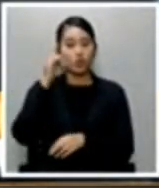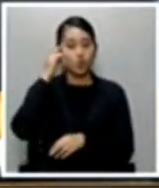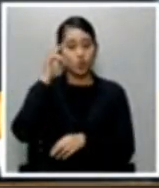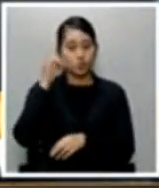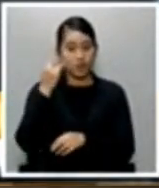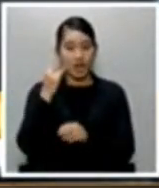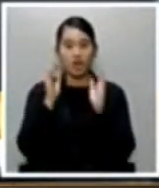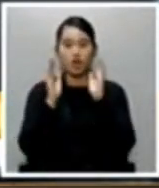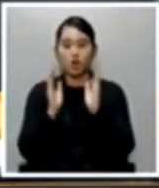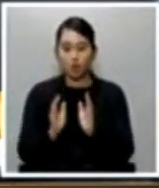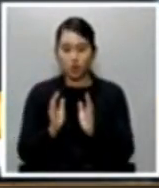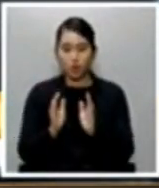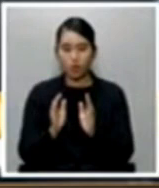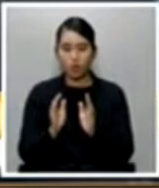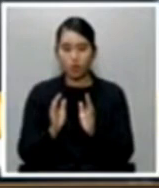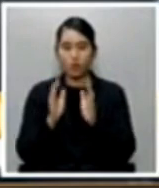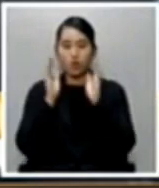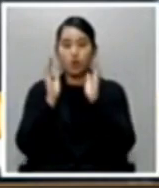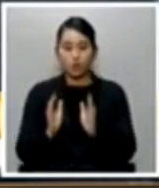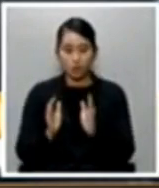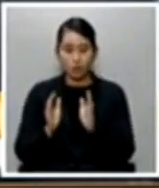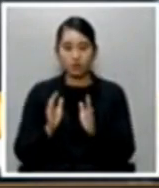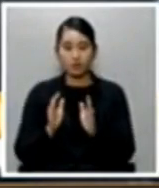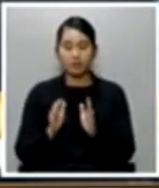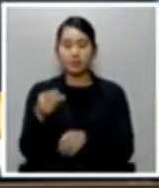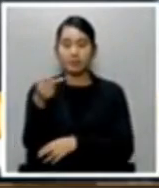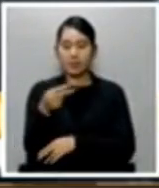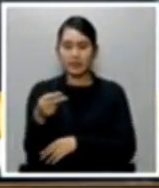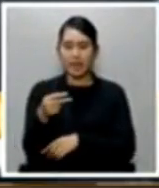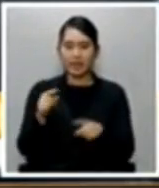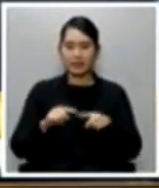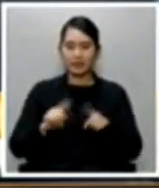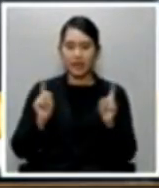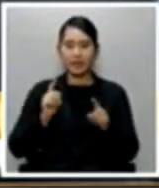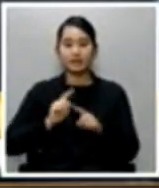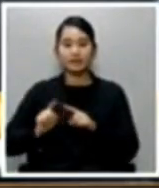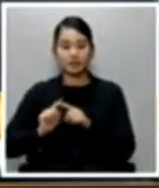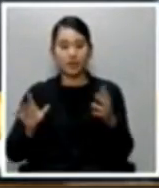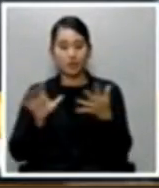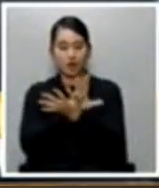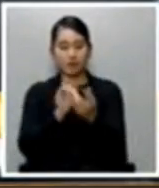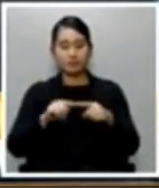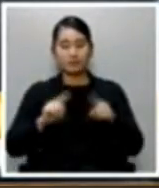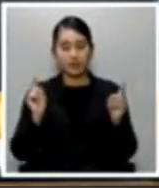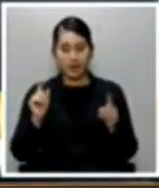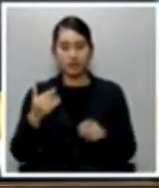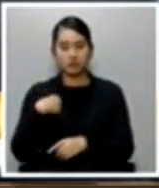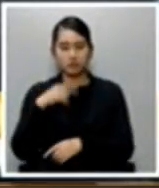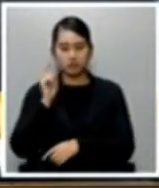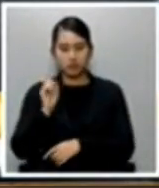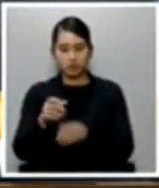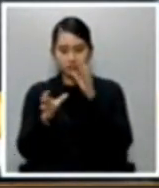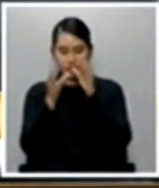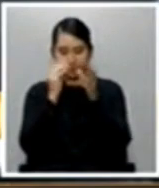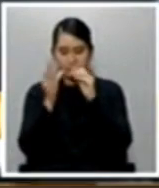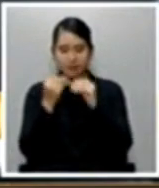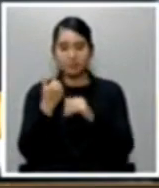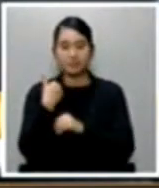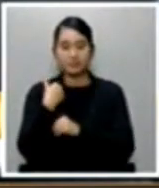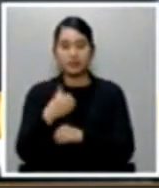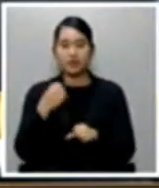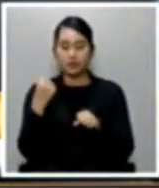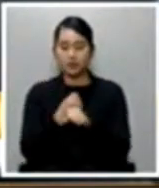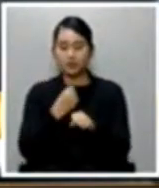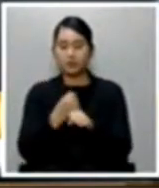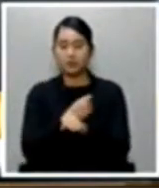นต่างด้าวนะครับต่างภาษาต่างวัฒนธรรมนะครับเพราะเราควรจะต้องมีการ